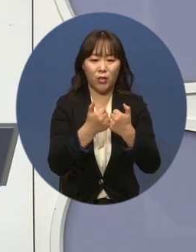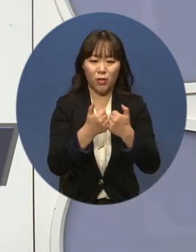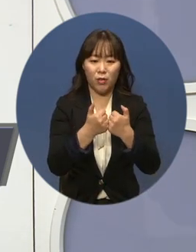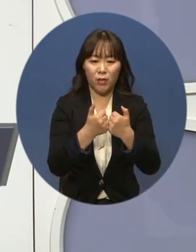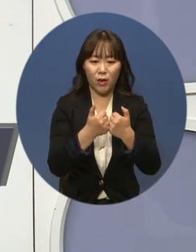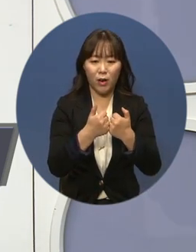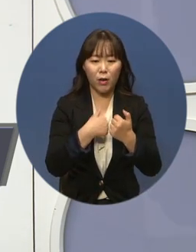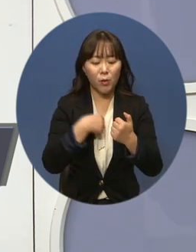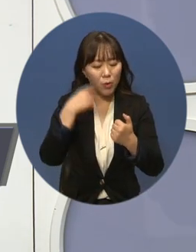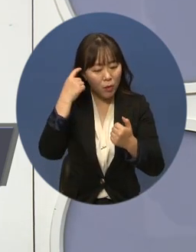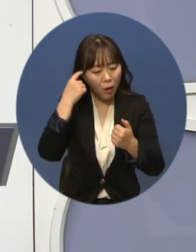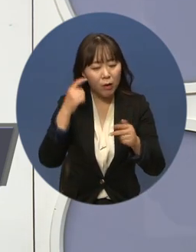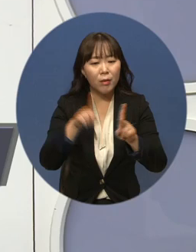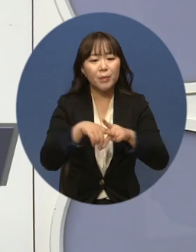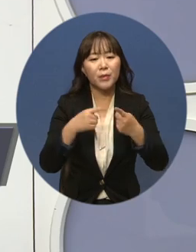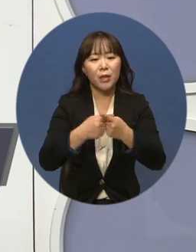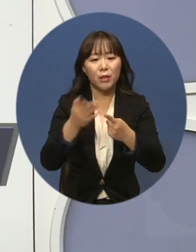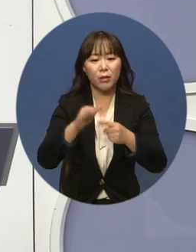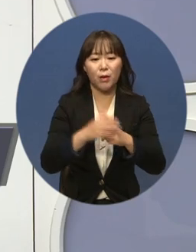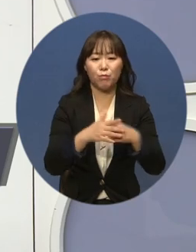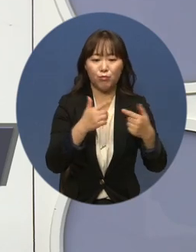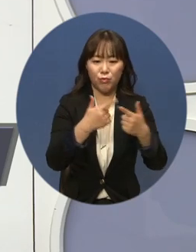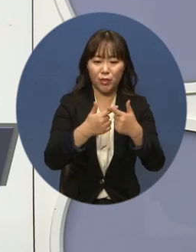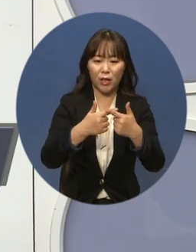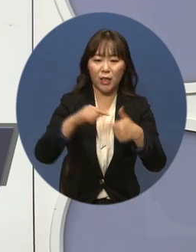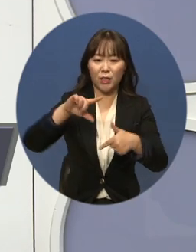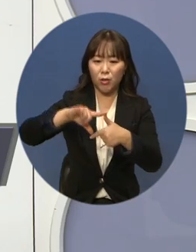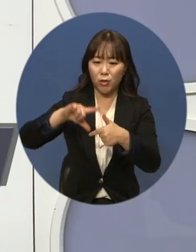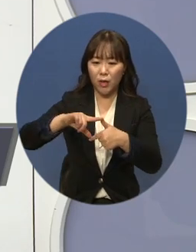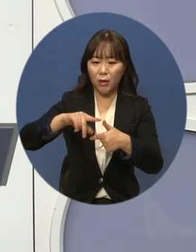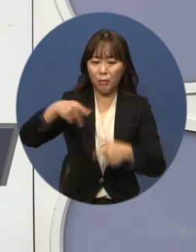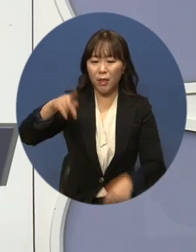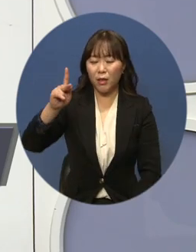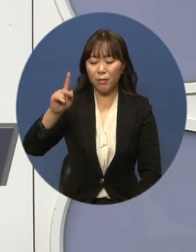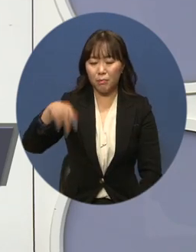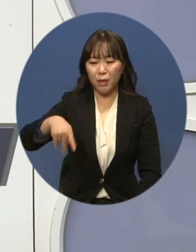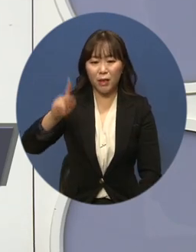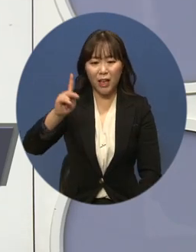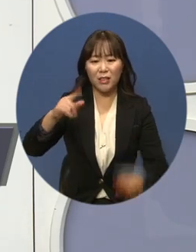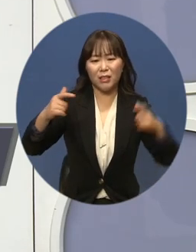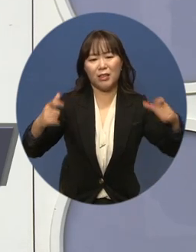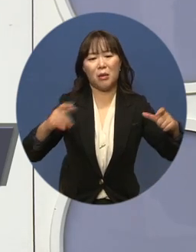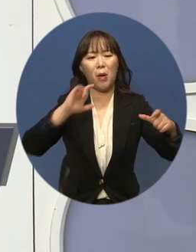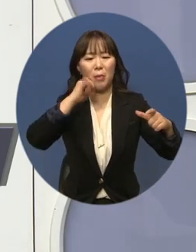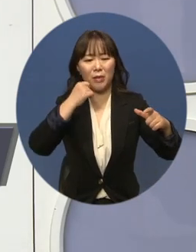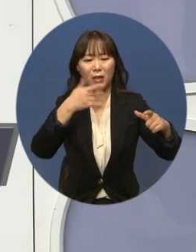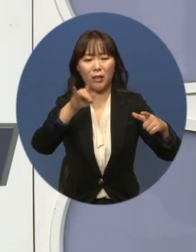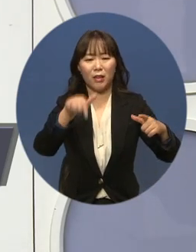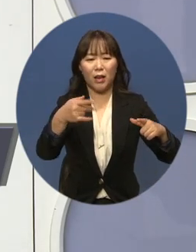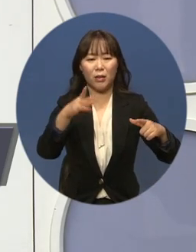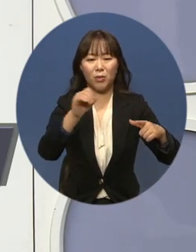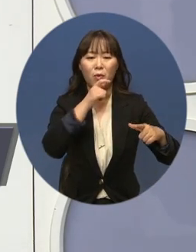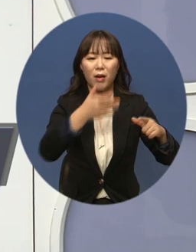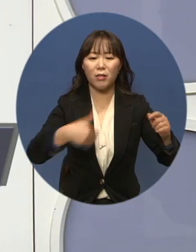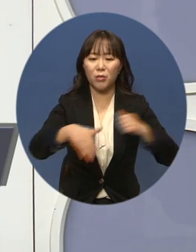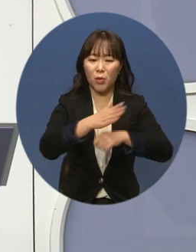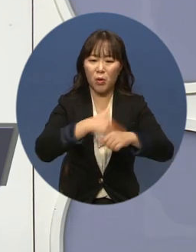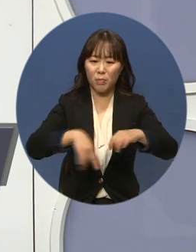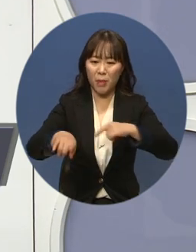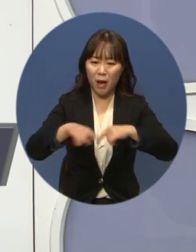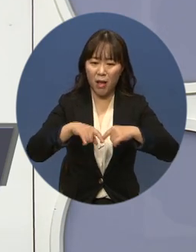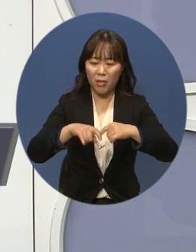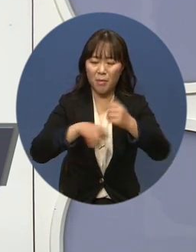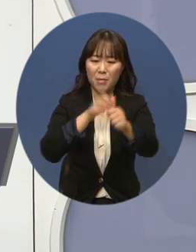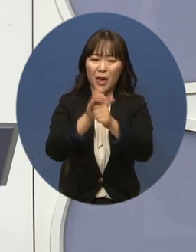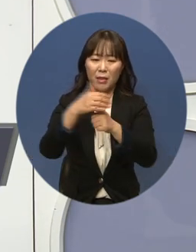이해를 했는데 당에서 이제 부산 경남 PK 지역이 어렵다 낙동강 전선에 사령관으로 좀 가달라 이런 요청을